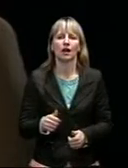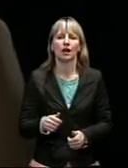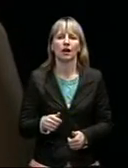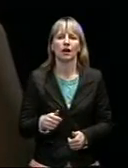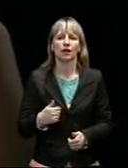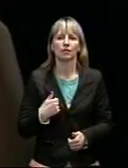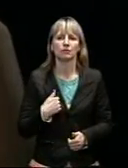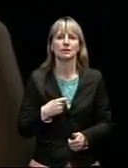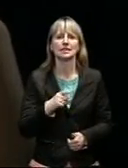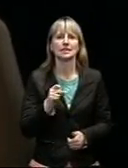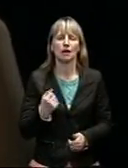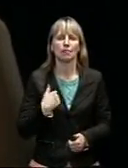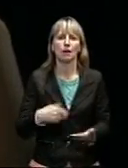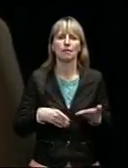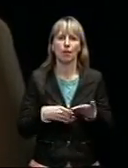за, ми допомагаємо.